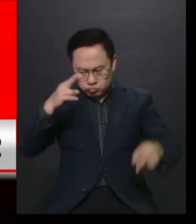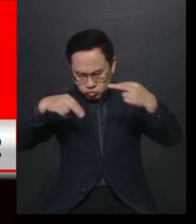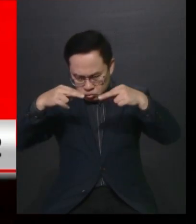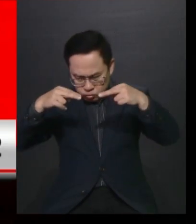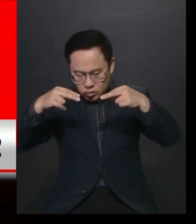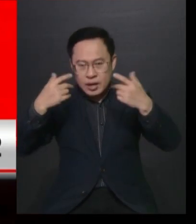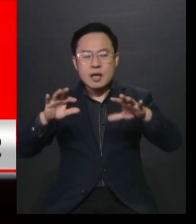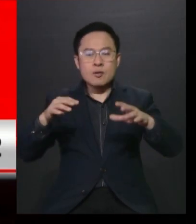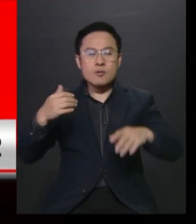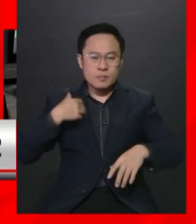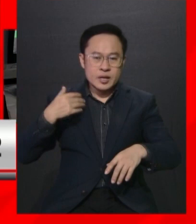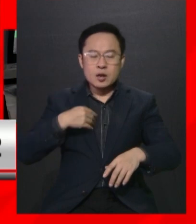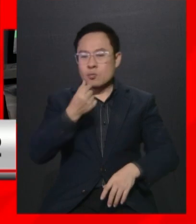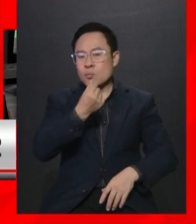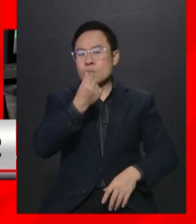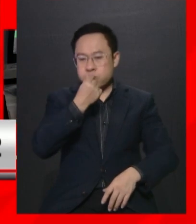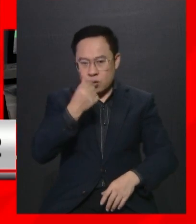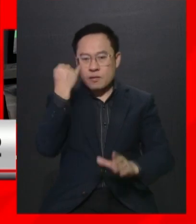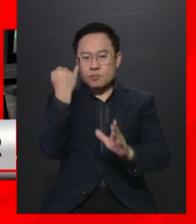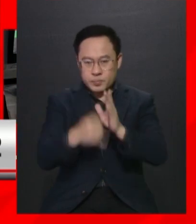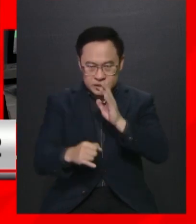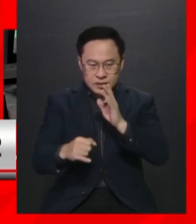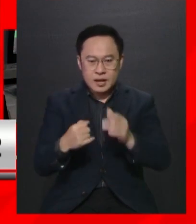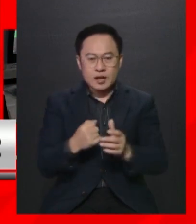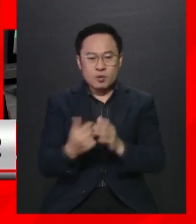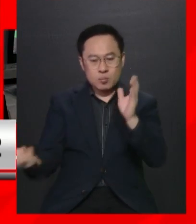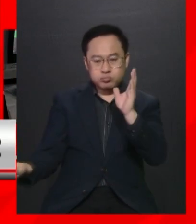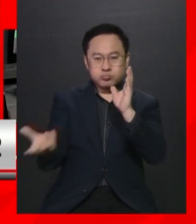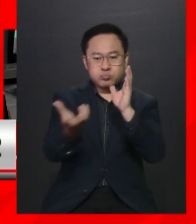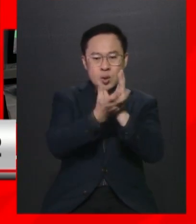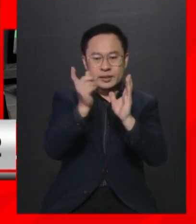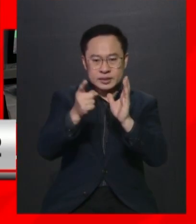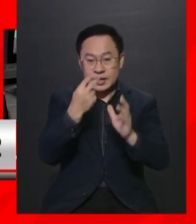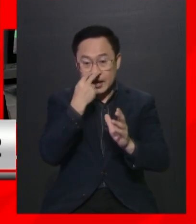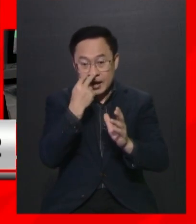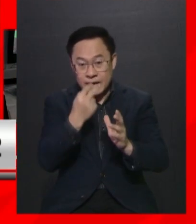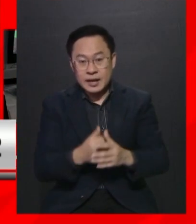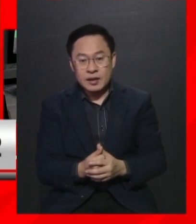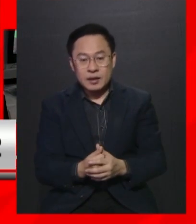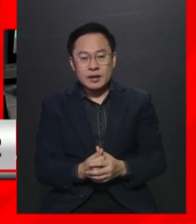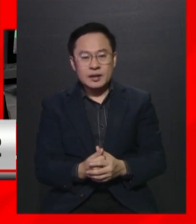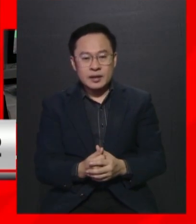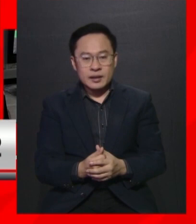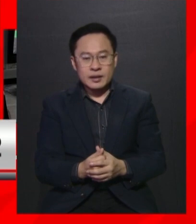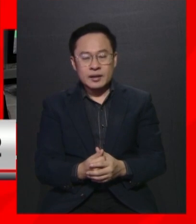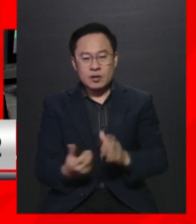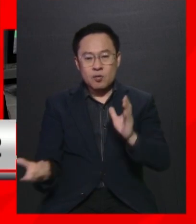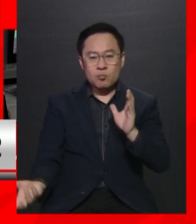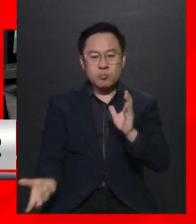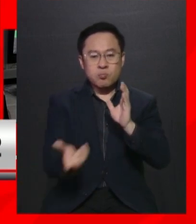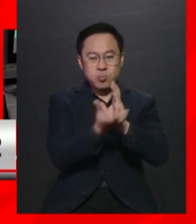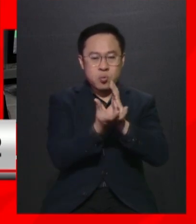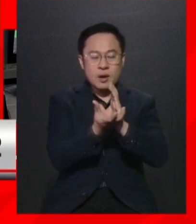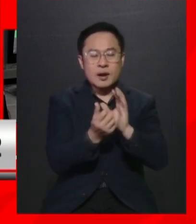ากห้อง VAR มานะครับก็เลยตัดสินใจไปเช็คภาพครับแล้วจังหวะที่ดูอีกทีครับจังหวะเติมมาของธินทรครับเปิดเข้าไปแล้วเนี่ยฮ